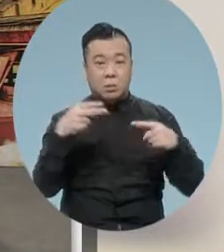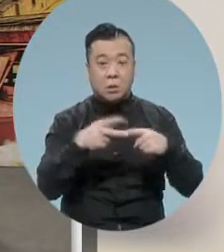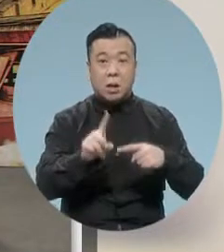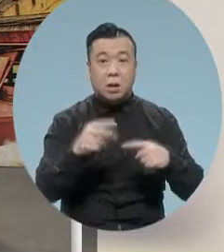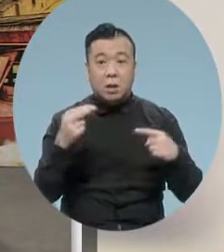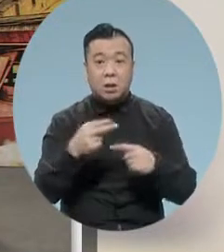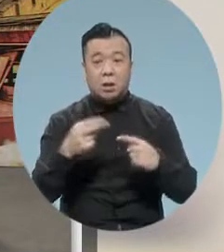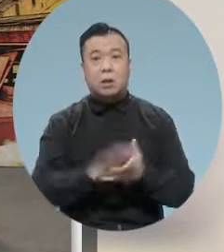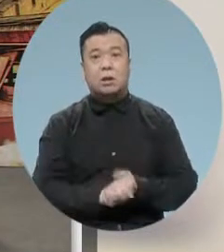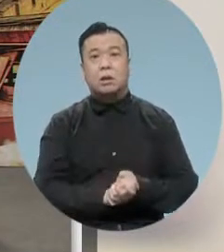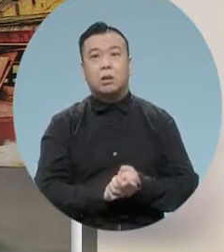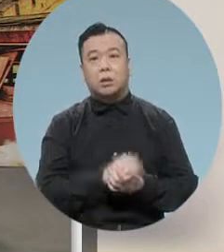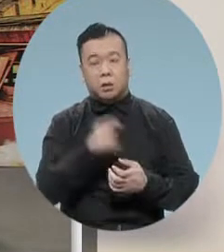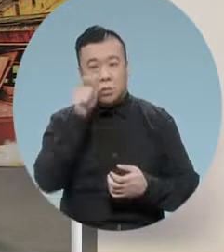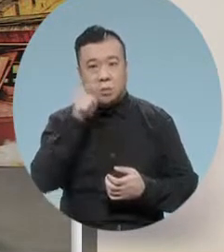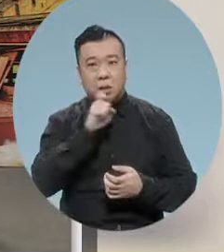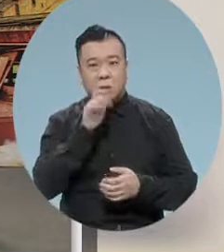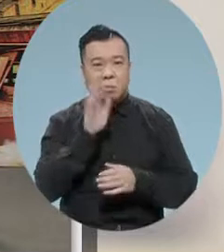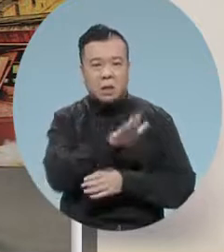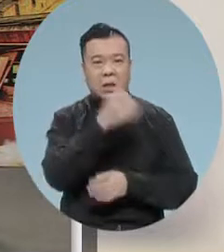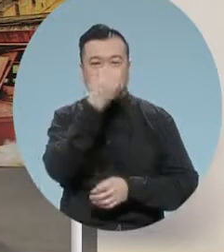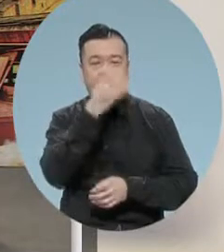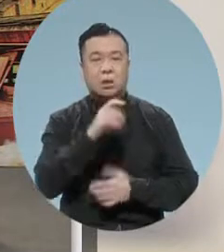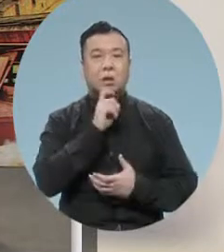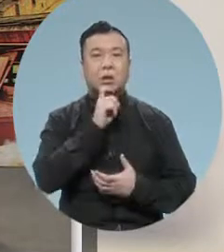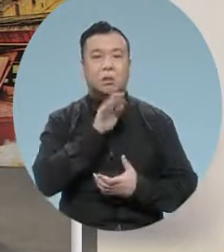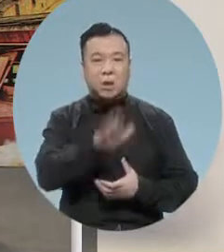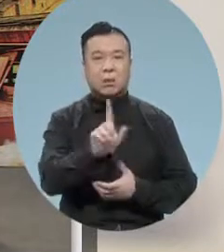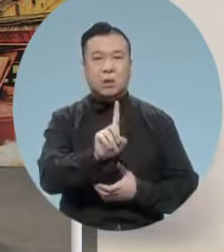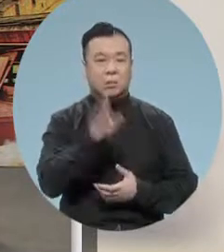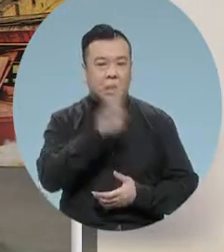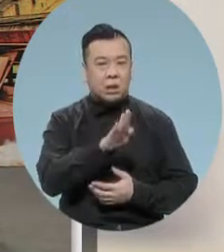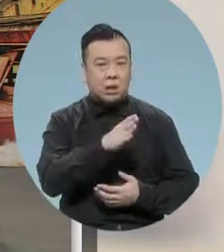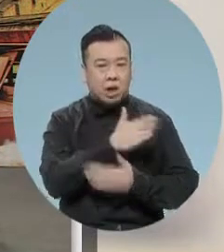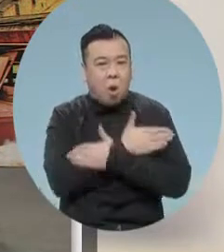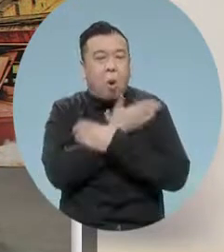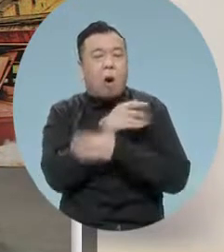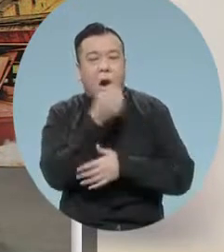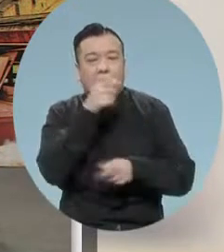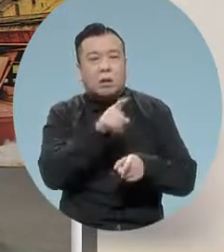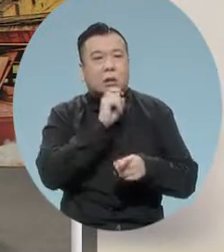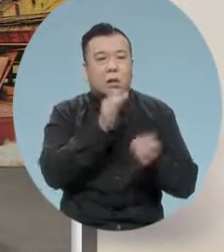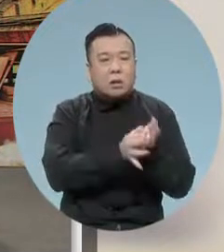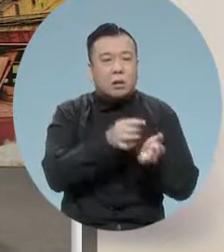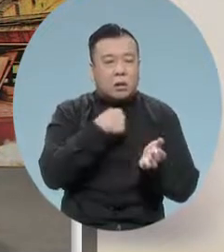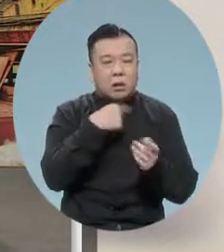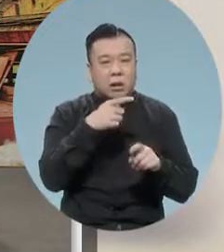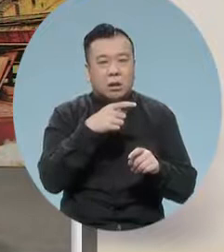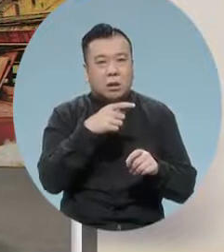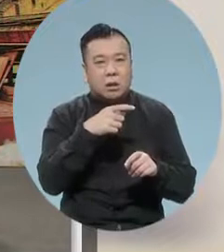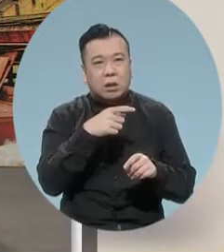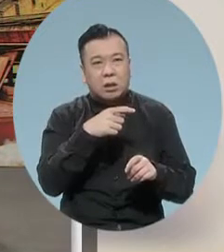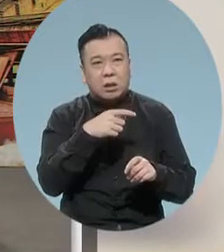係特別偏愛香港，偏愛到咩程度呢？有啲地方有啲時候應該要